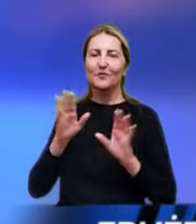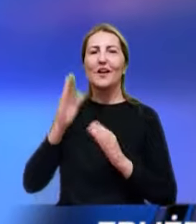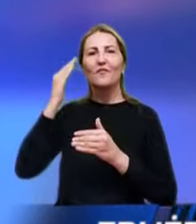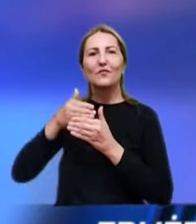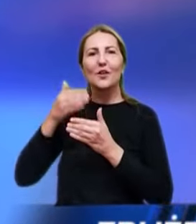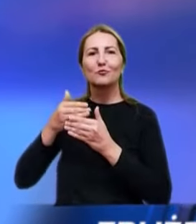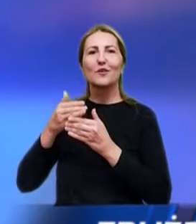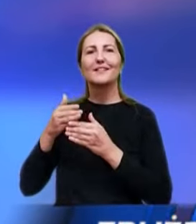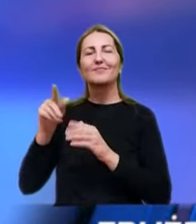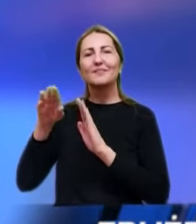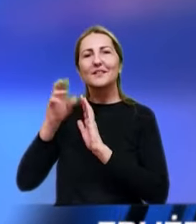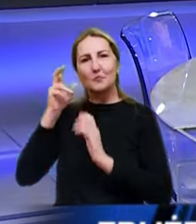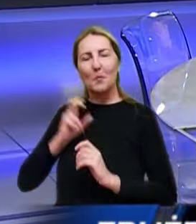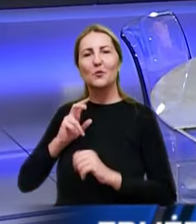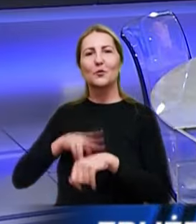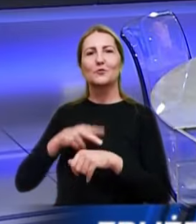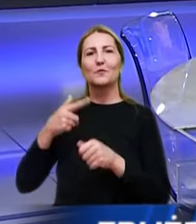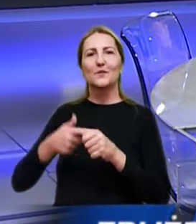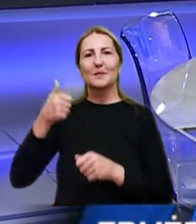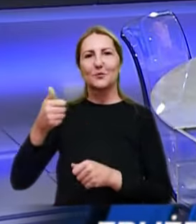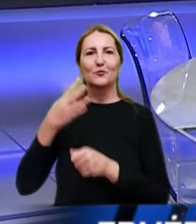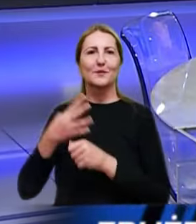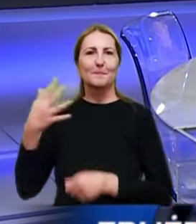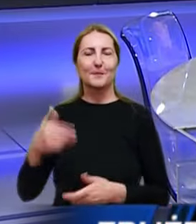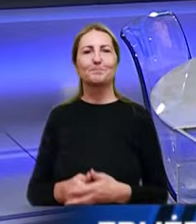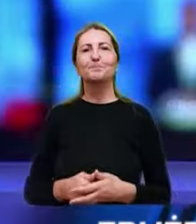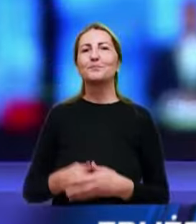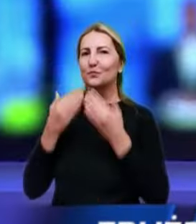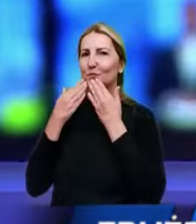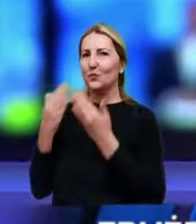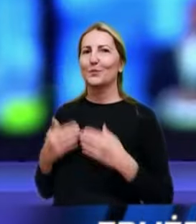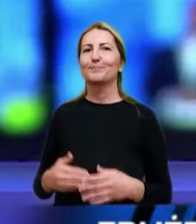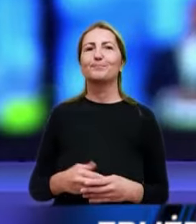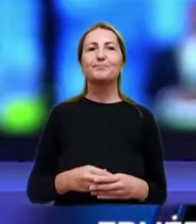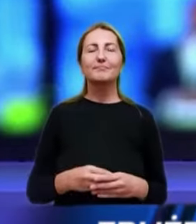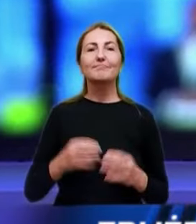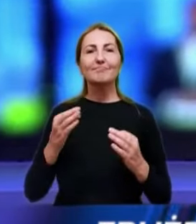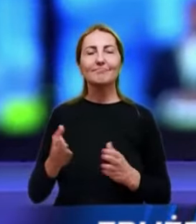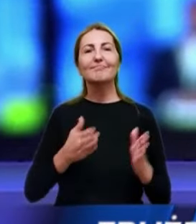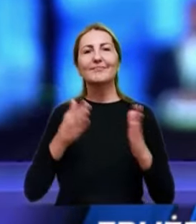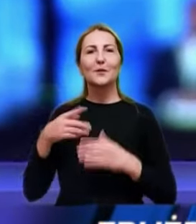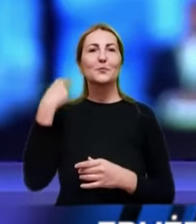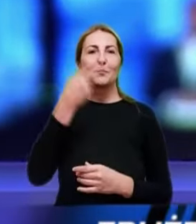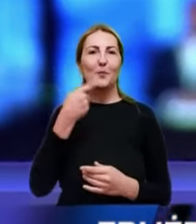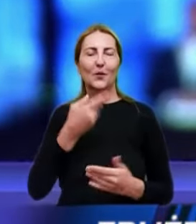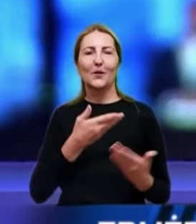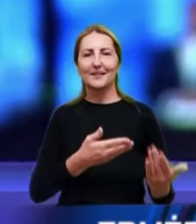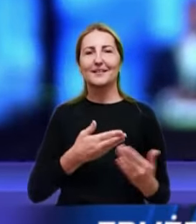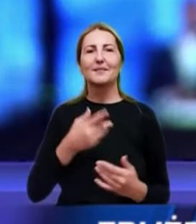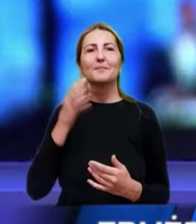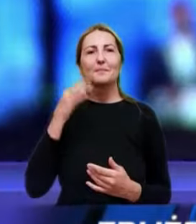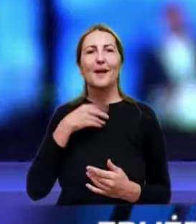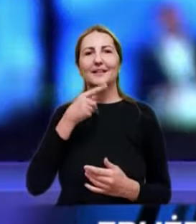o 21.45. Hubert Malinowski, bardzo dziękujemy. Teraz czas na prognozę pogody. O tym Dagmara Moranowska.